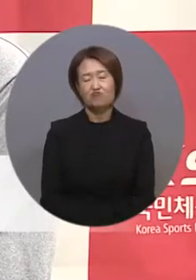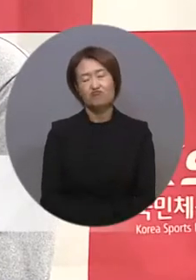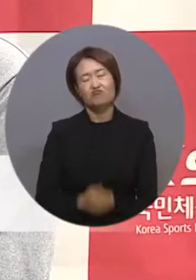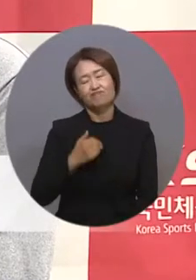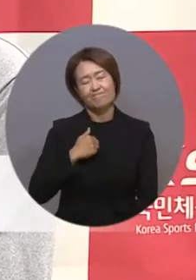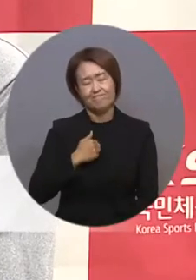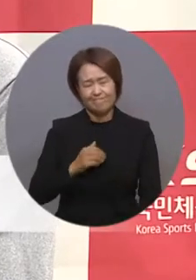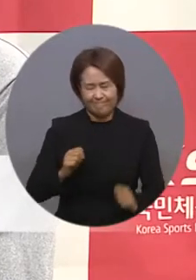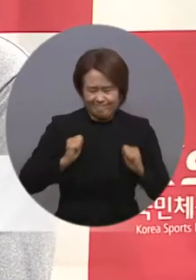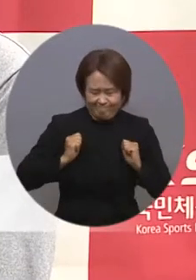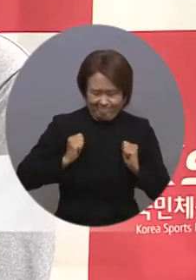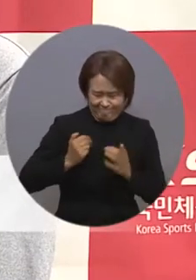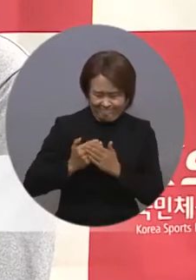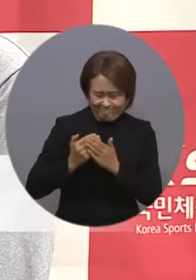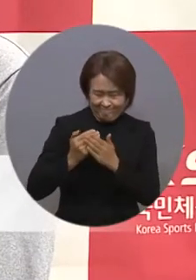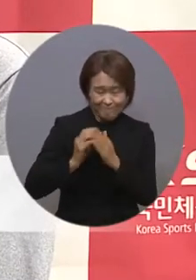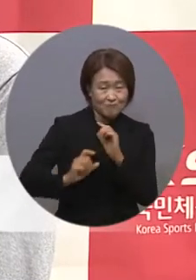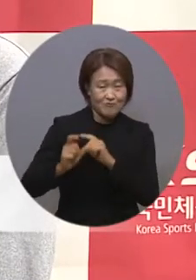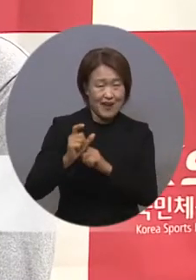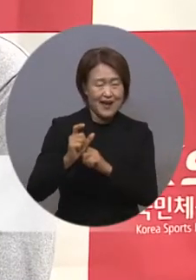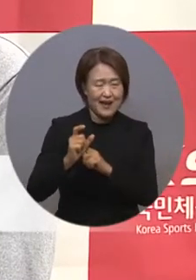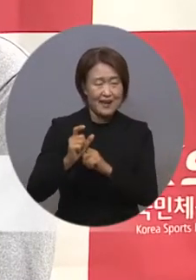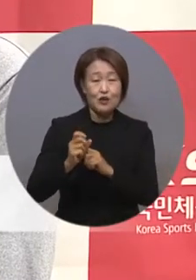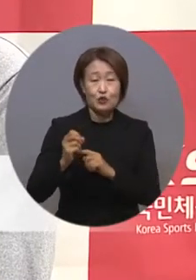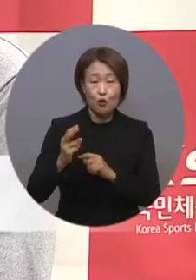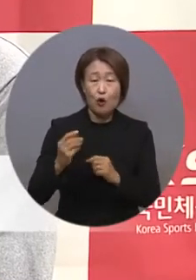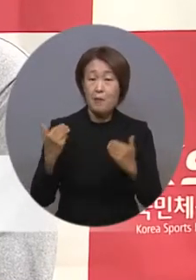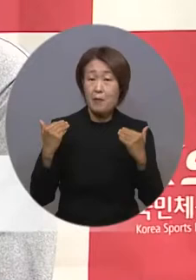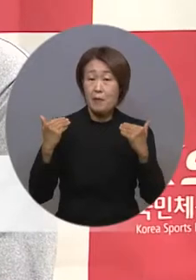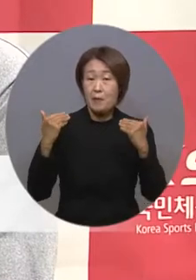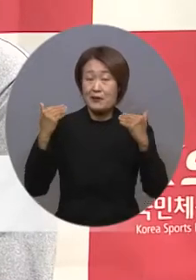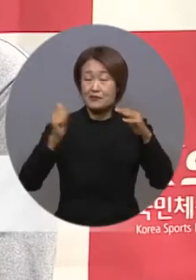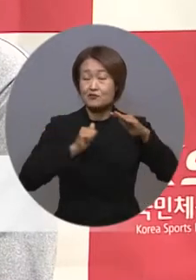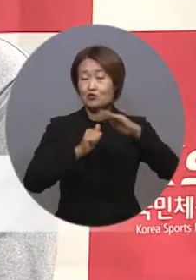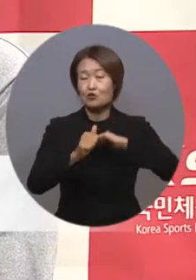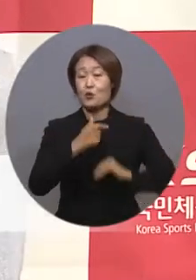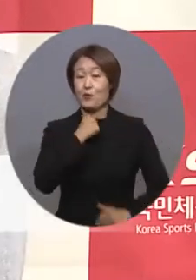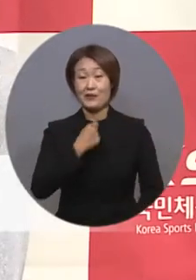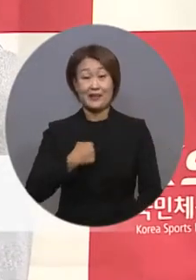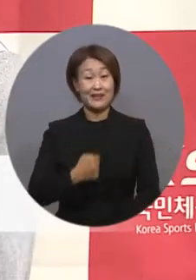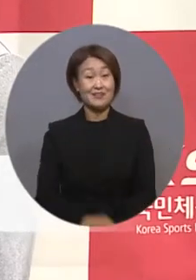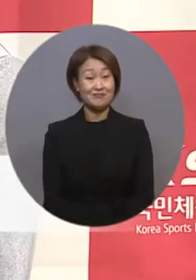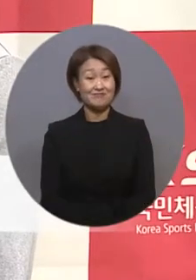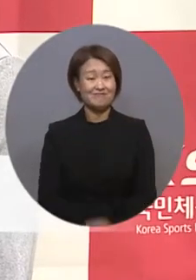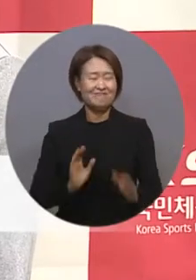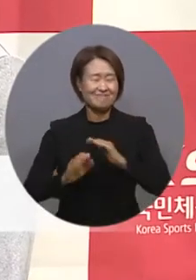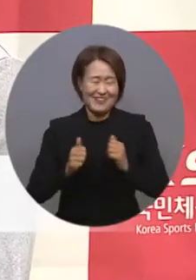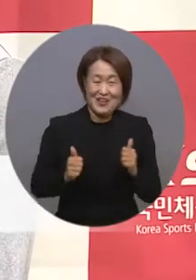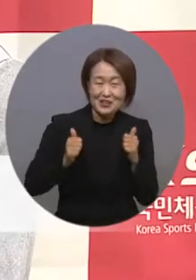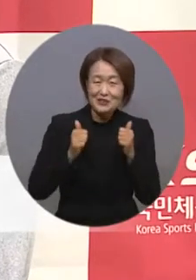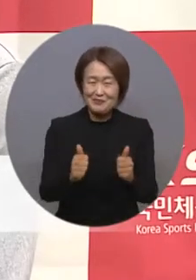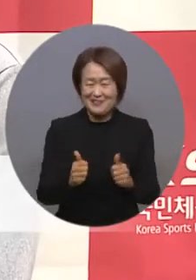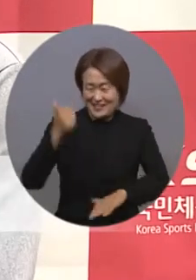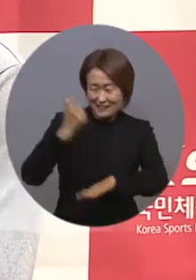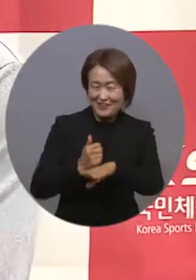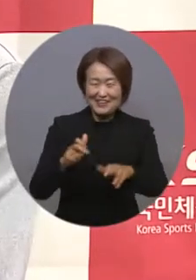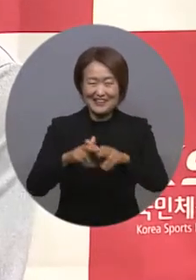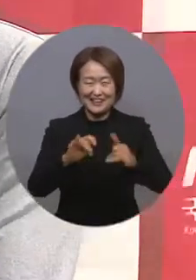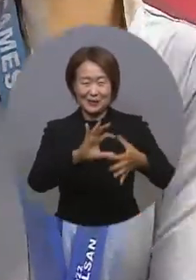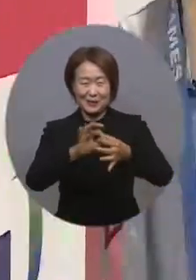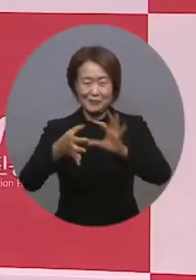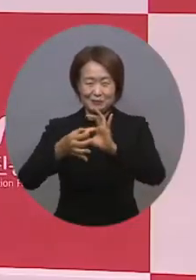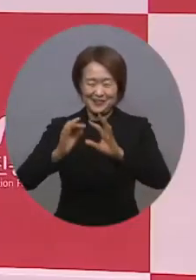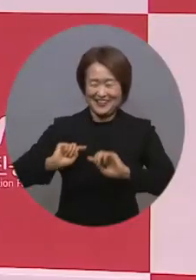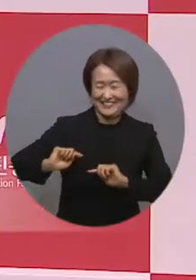계속 발전해 나가고 성장해 나가는 그런 선수가 먼저 되고 싶고 더 열심히 해서 패럴림픽 나가면 좋을 것